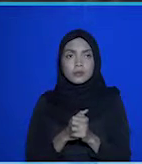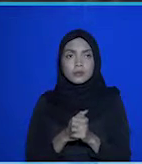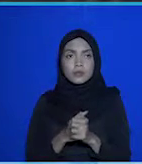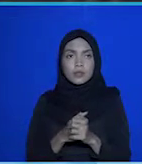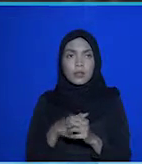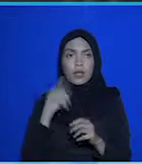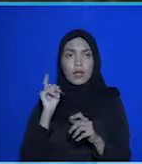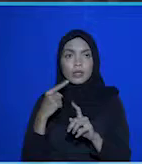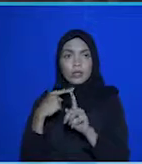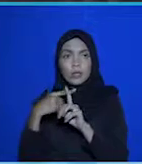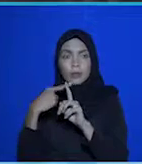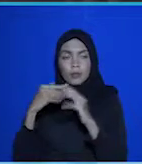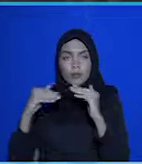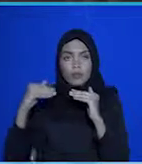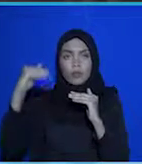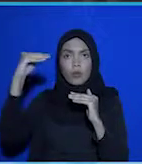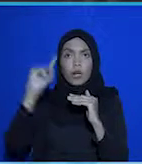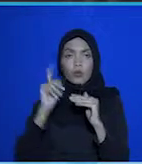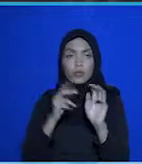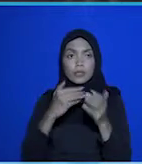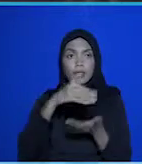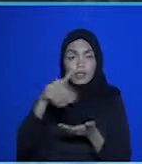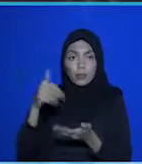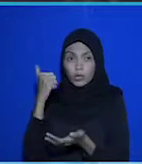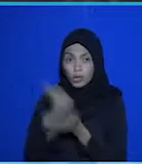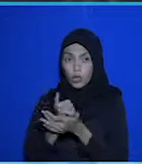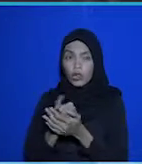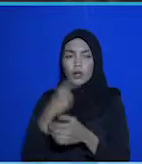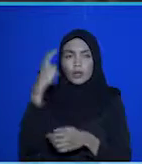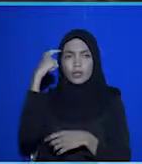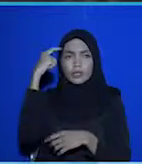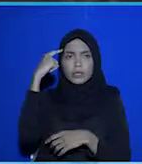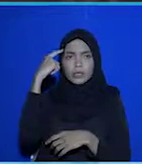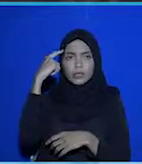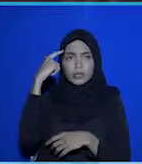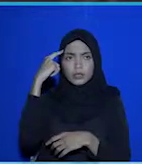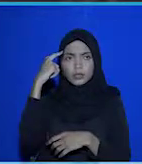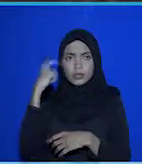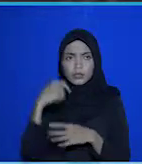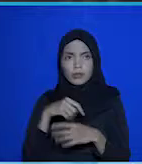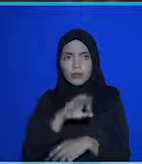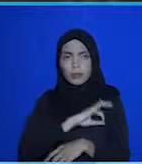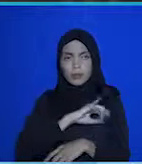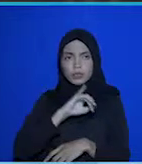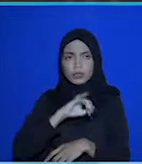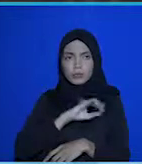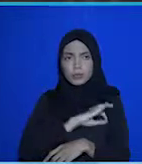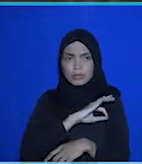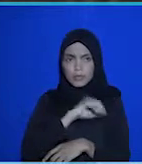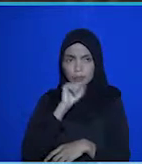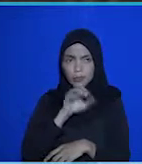bertambah, gitu kan, selama datanya nanti valid, saya kira Bapak Presiden memerintahkan kepada kita semua